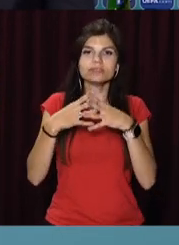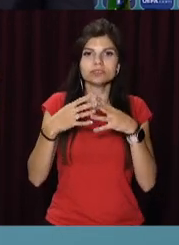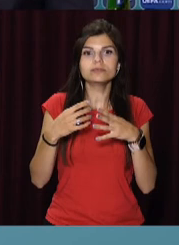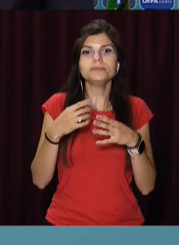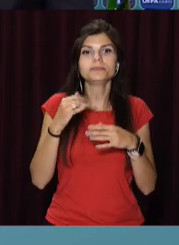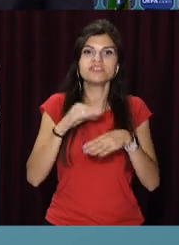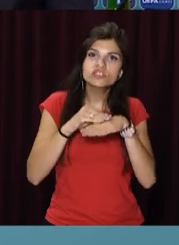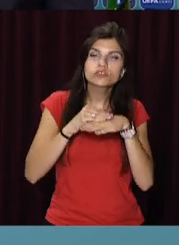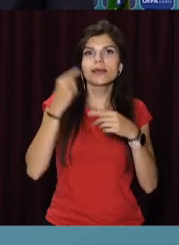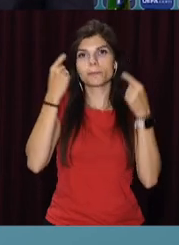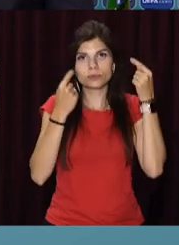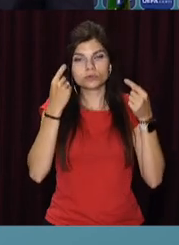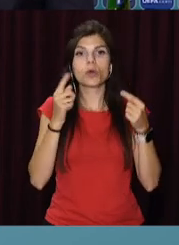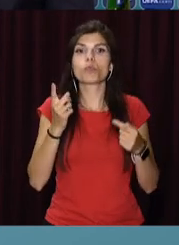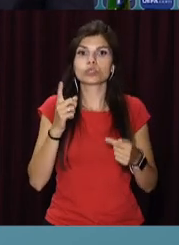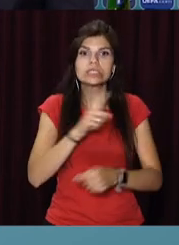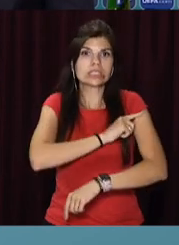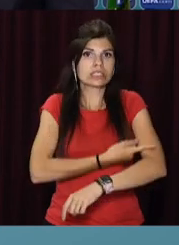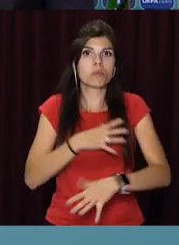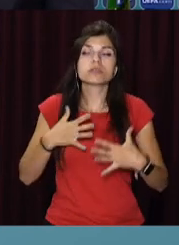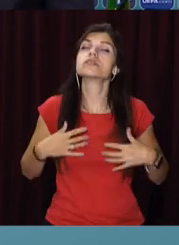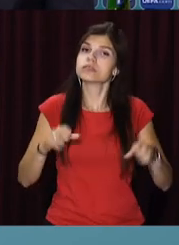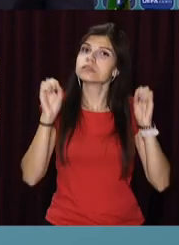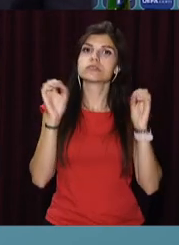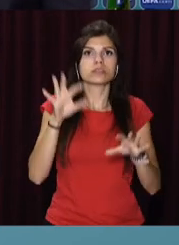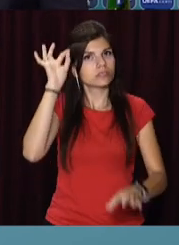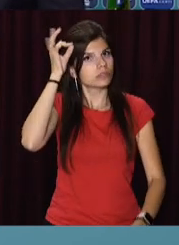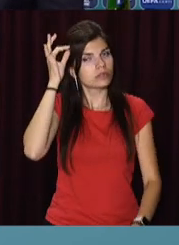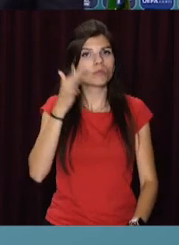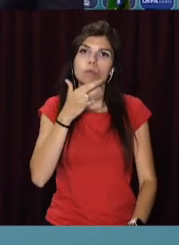наверное, физически, психологически, потому что сил было отдано очень много.